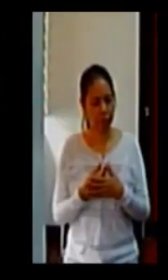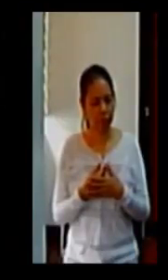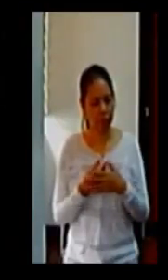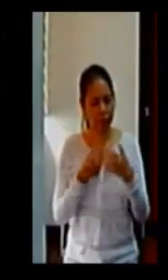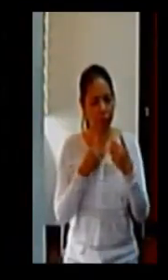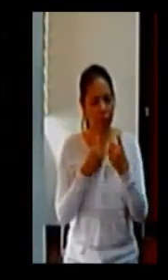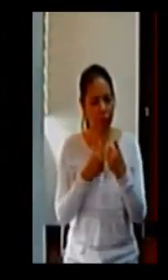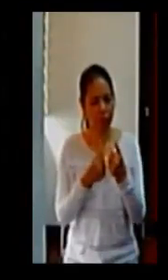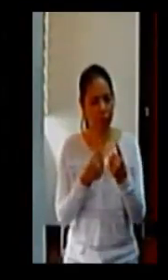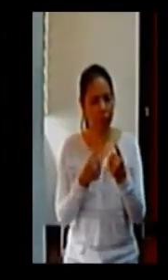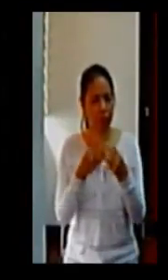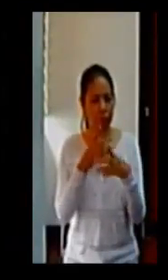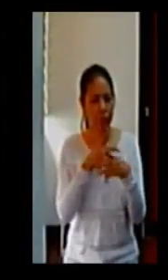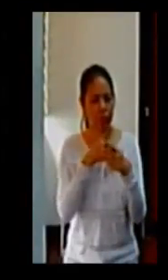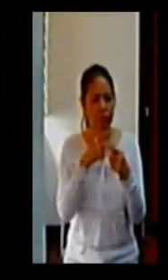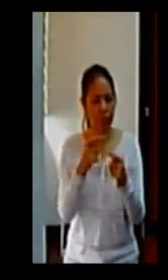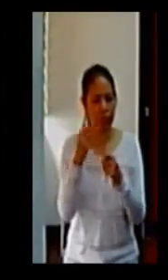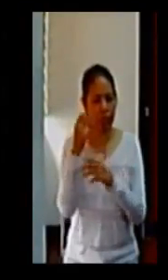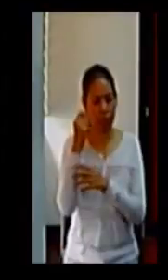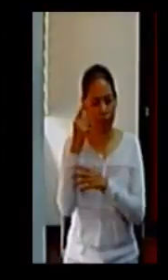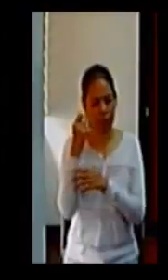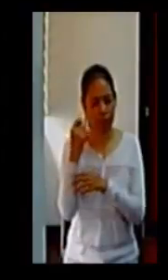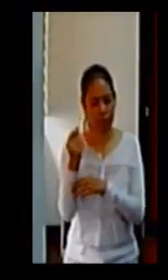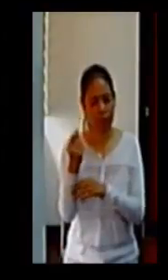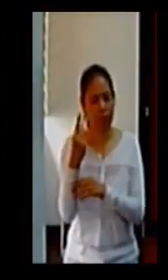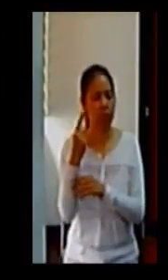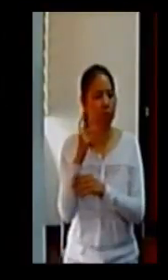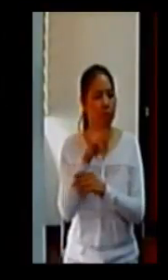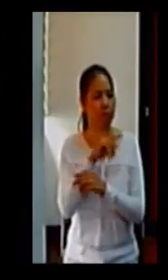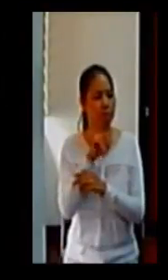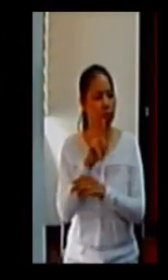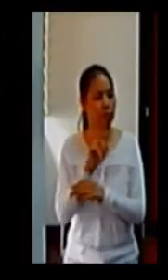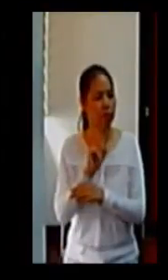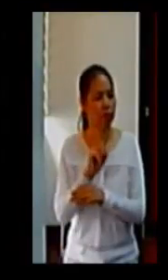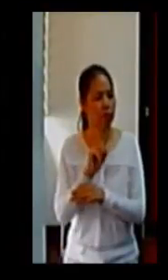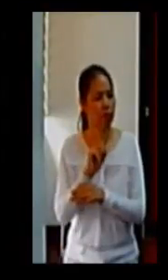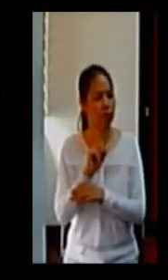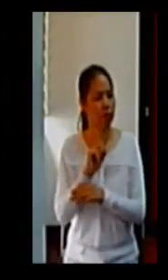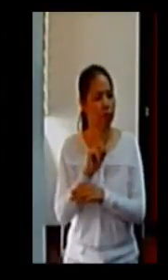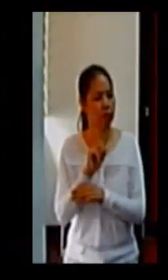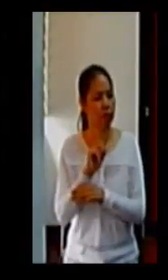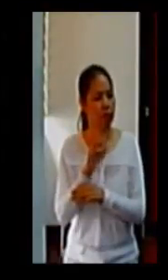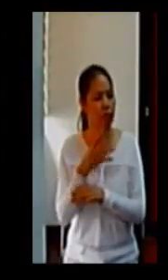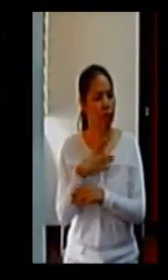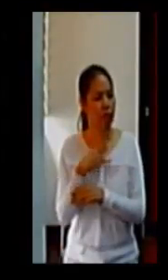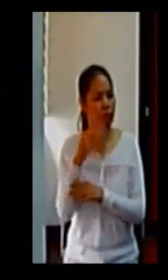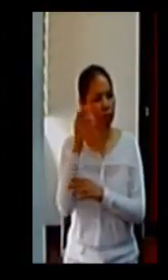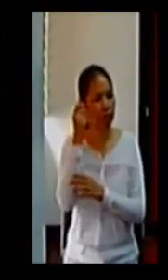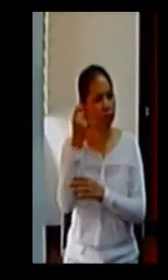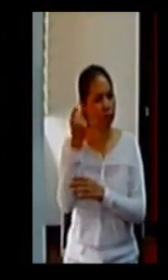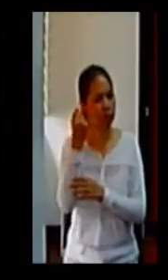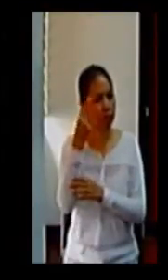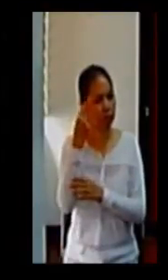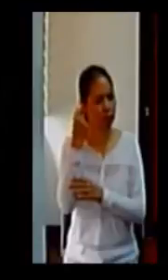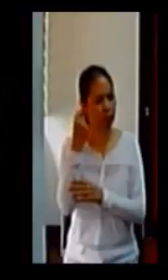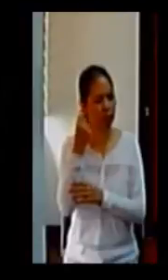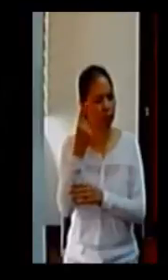pilit namin maunawaan na mga tanong dito. No? Ang particular gusto kong unawain